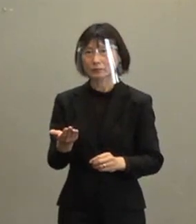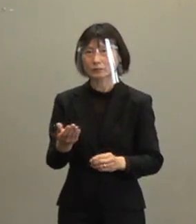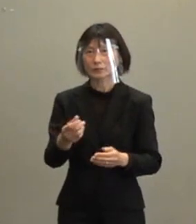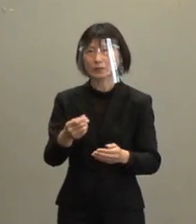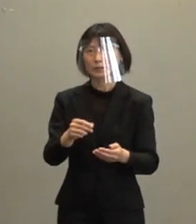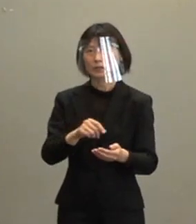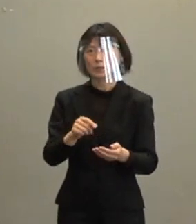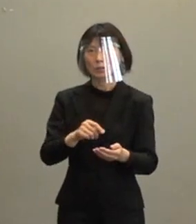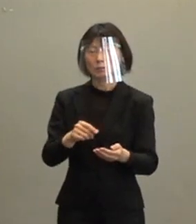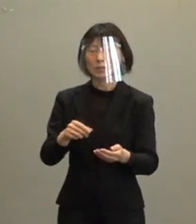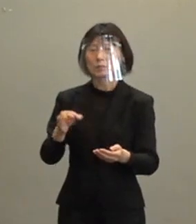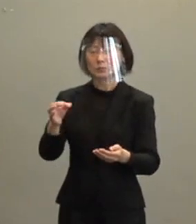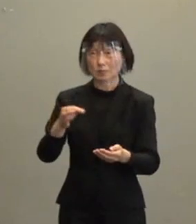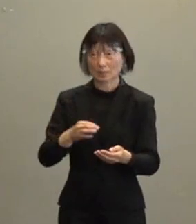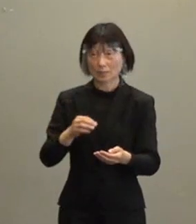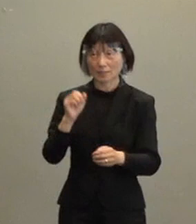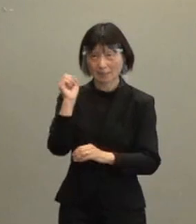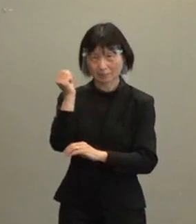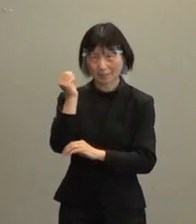さん。